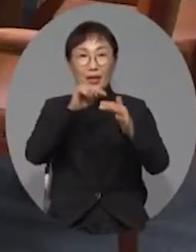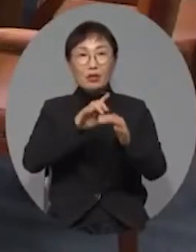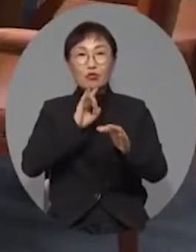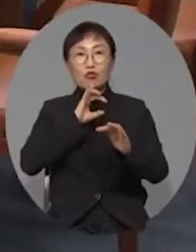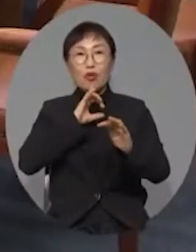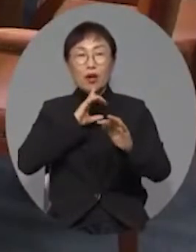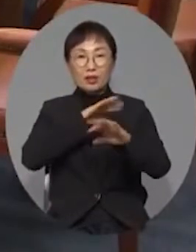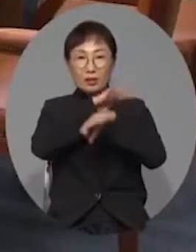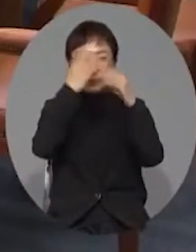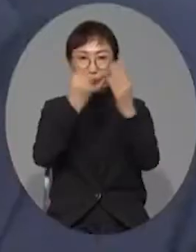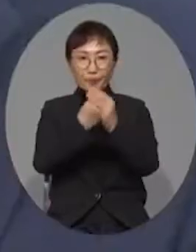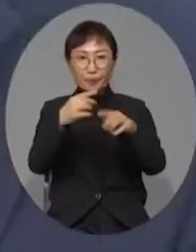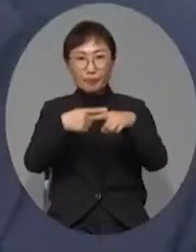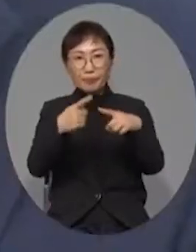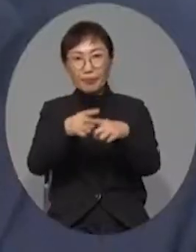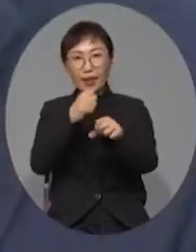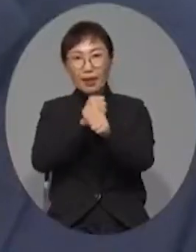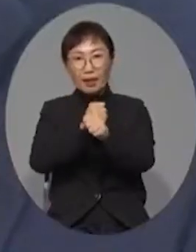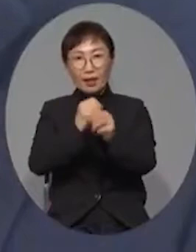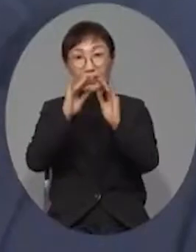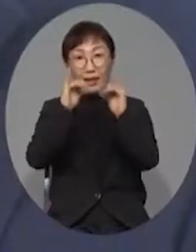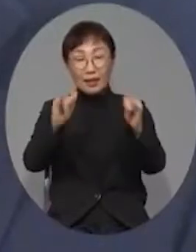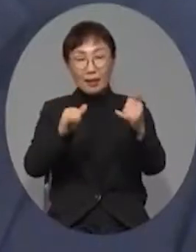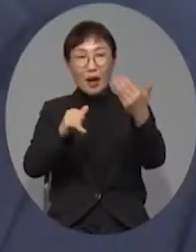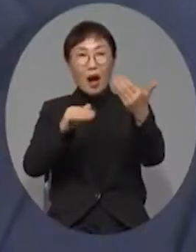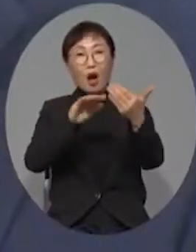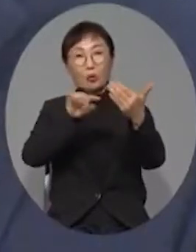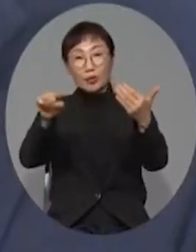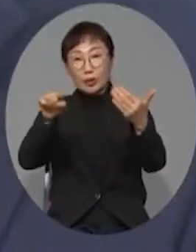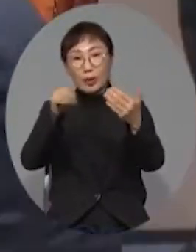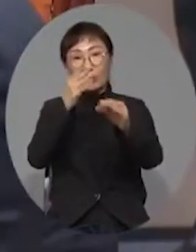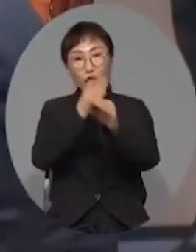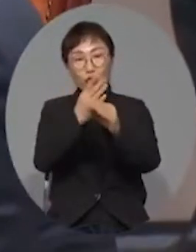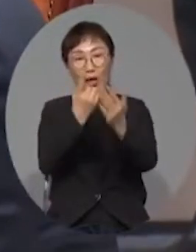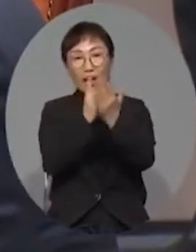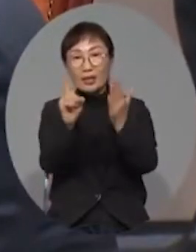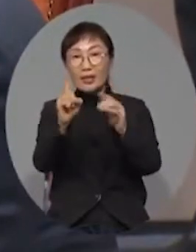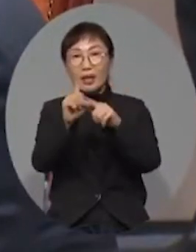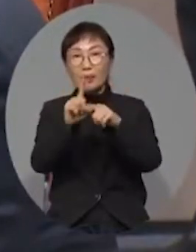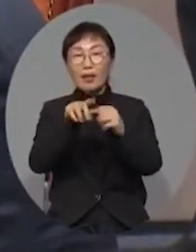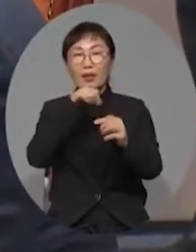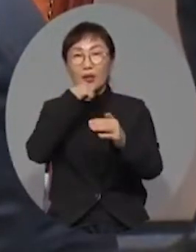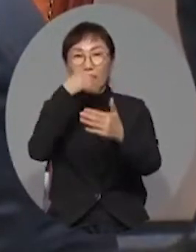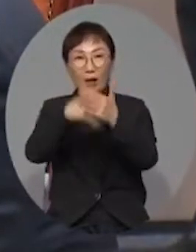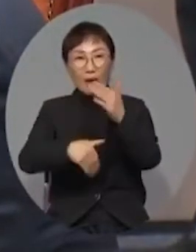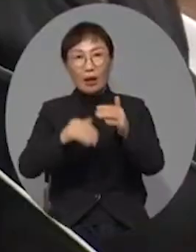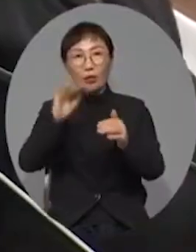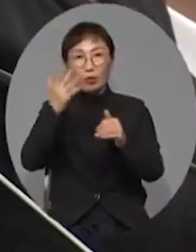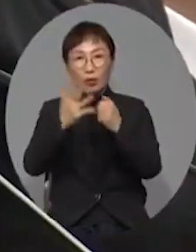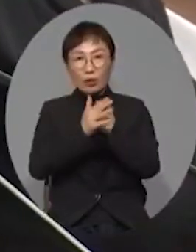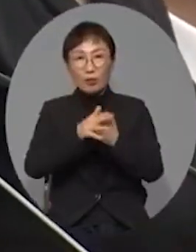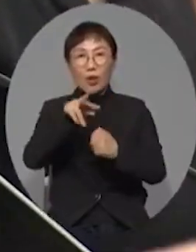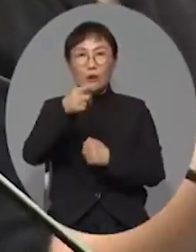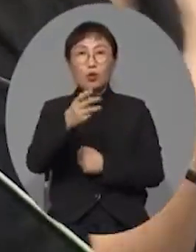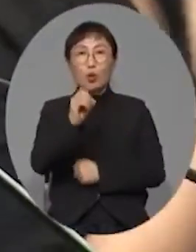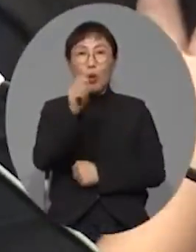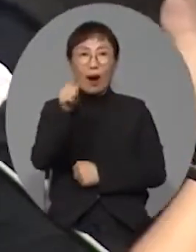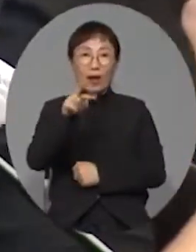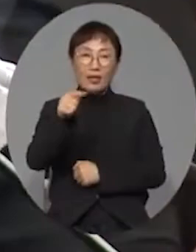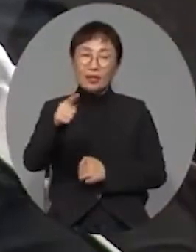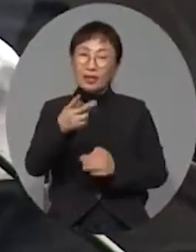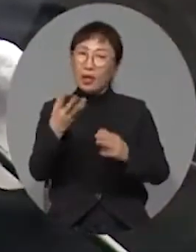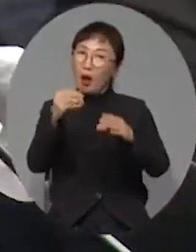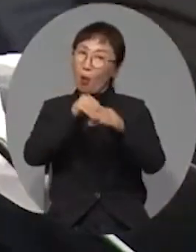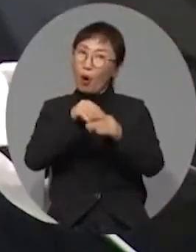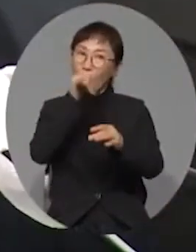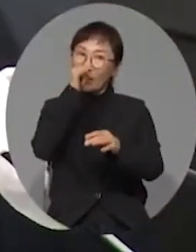평가하는 광역단체장은 대상자 9명 중 1명이 감점 페널티를 받게 돼 송하진 도지사가 해당될지